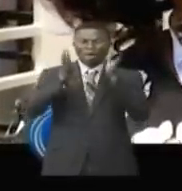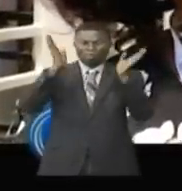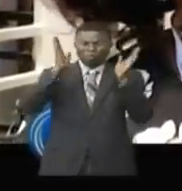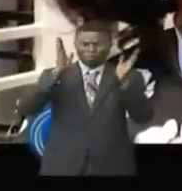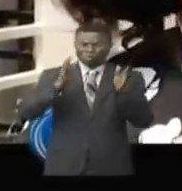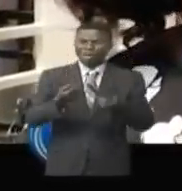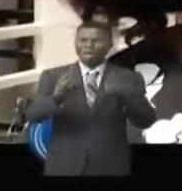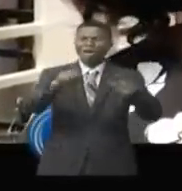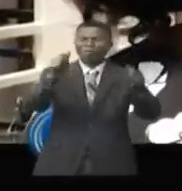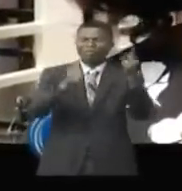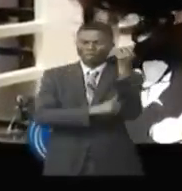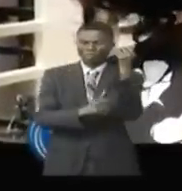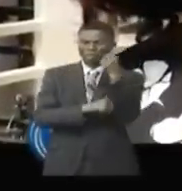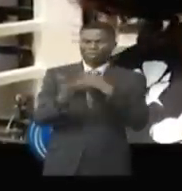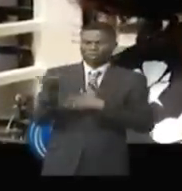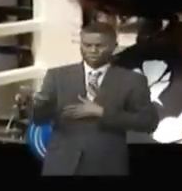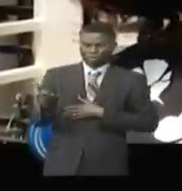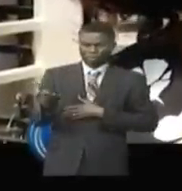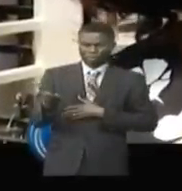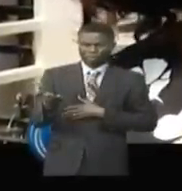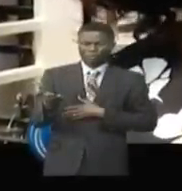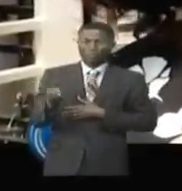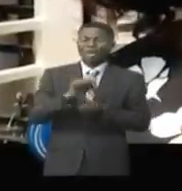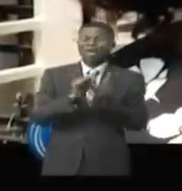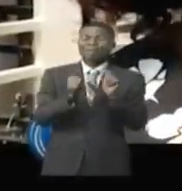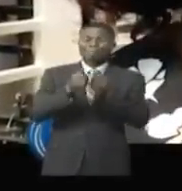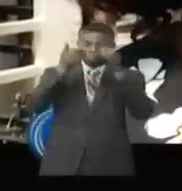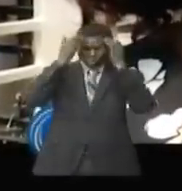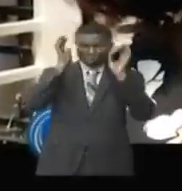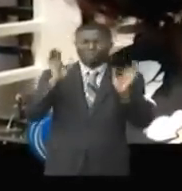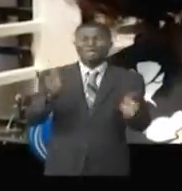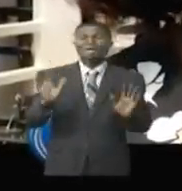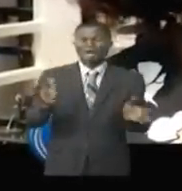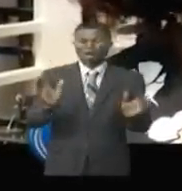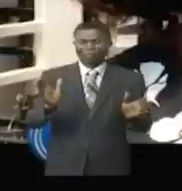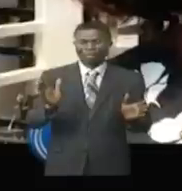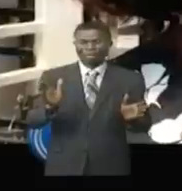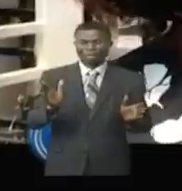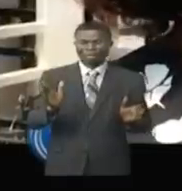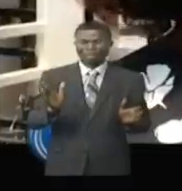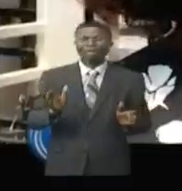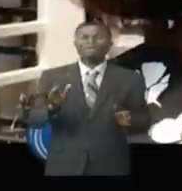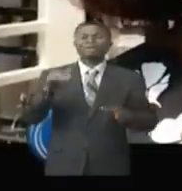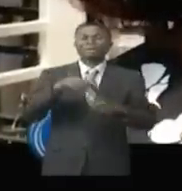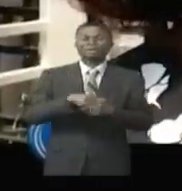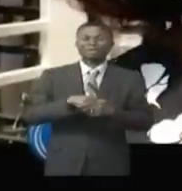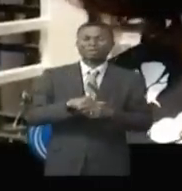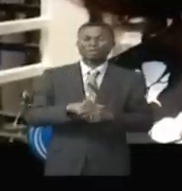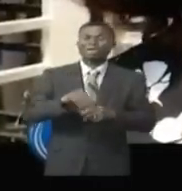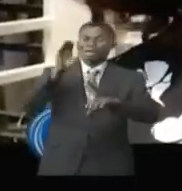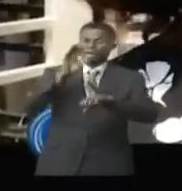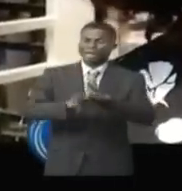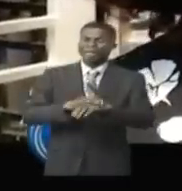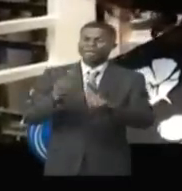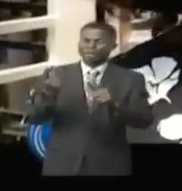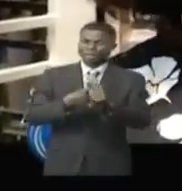personnes. C'est un crime grave dans ce sens qu'il touche